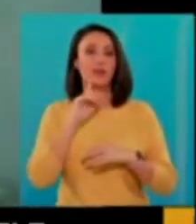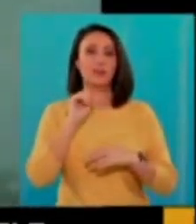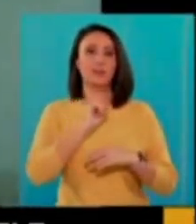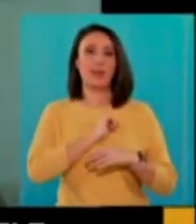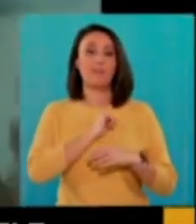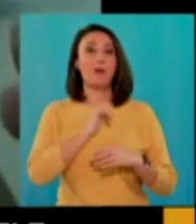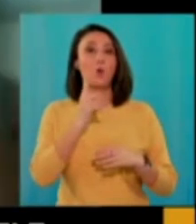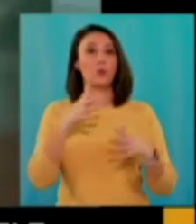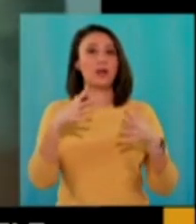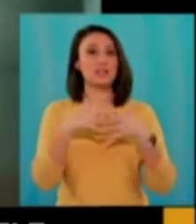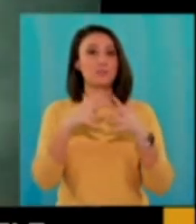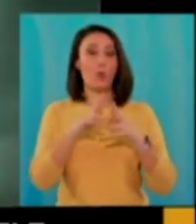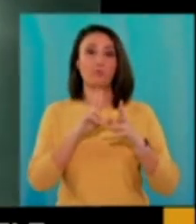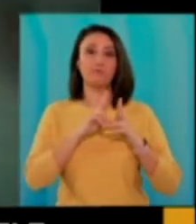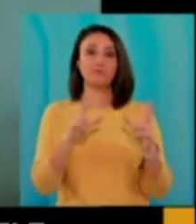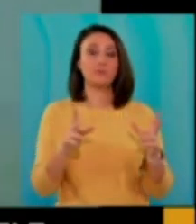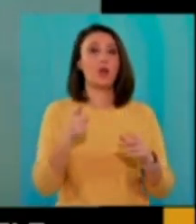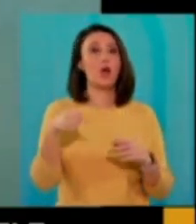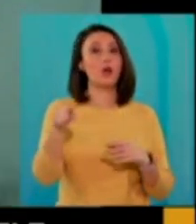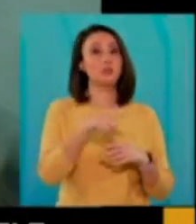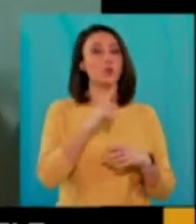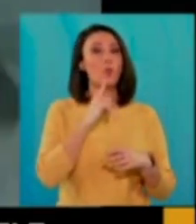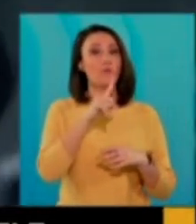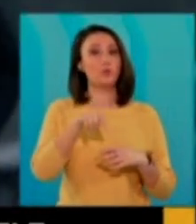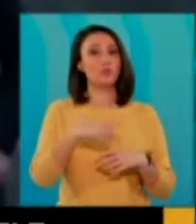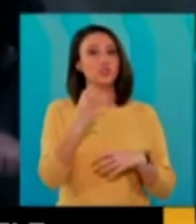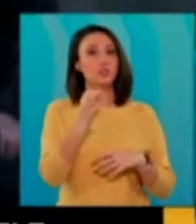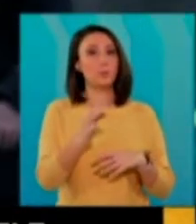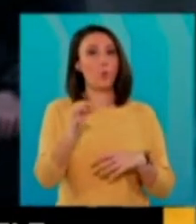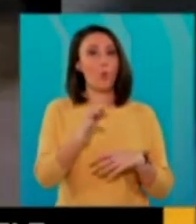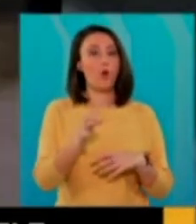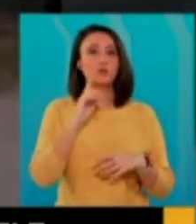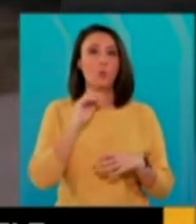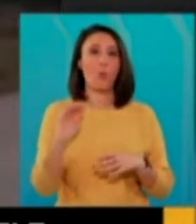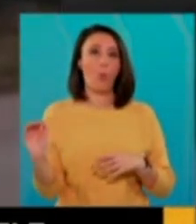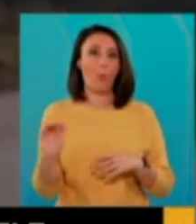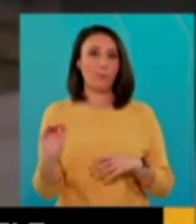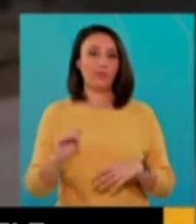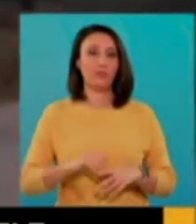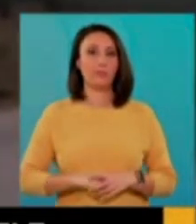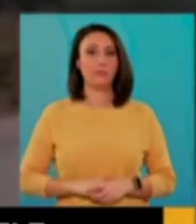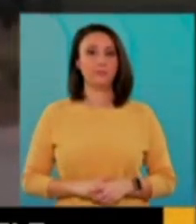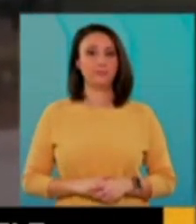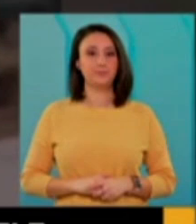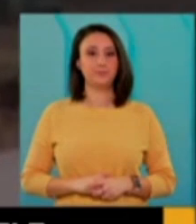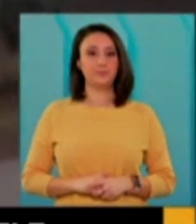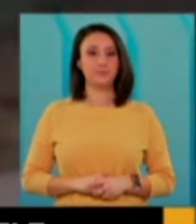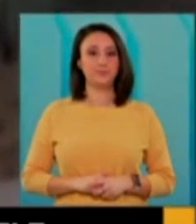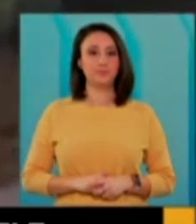unui război nemilos, iar dintre aceștia 1,5 milioane sunt copii.